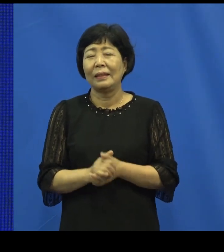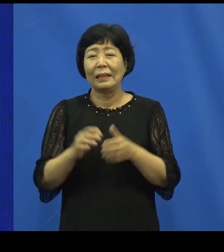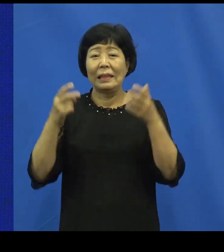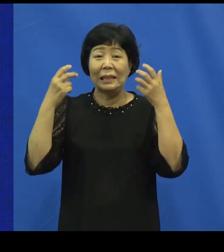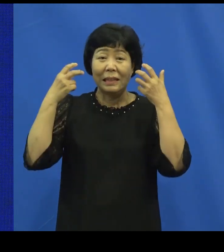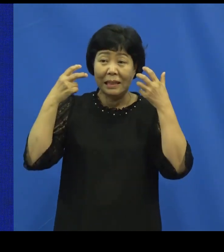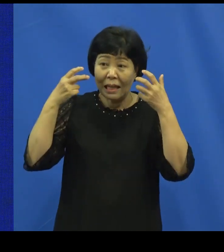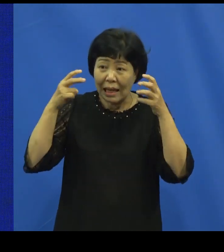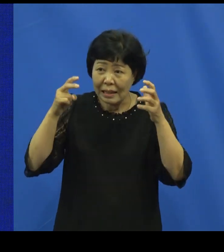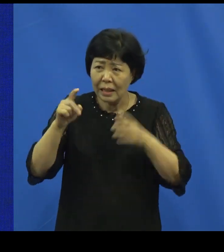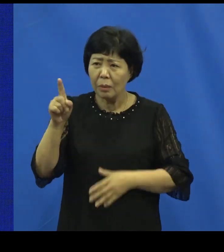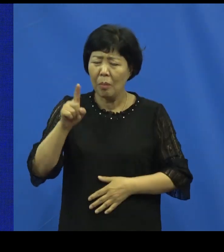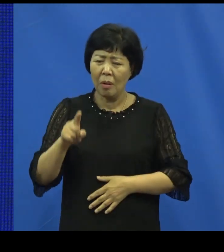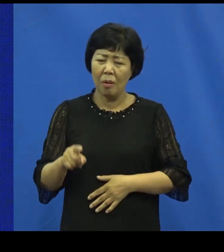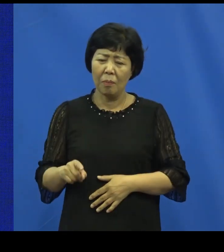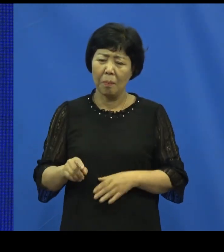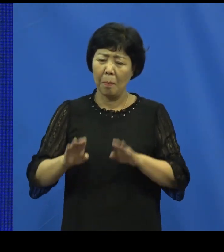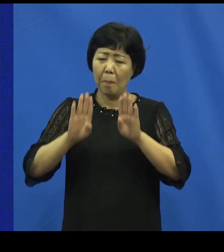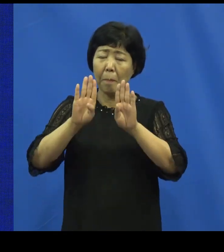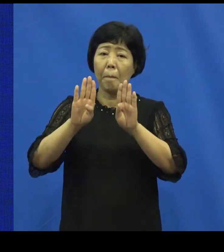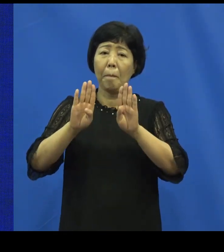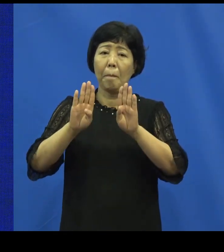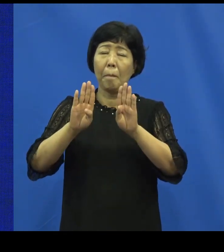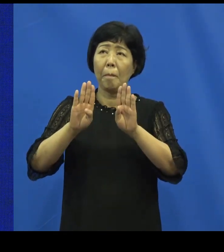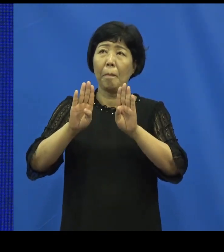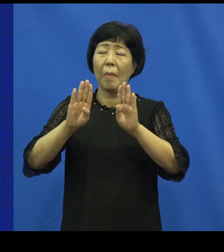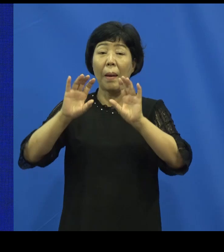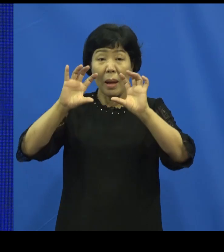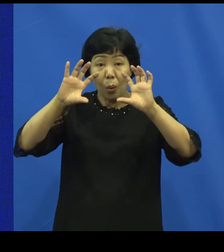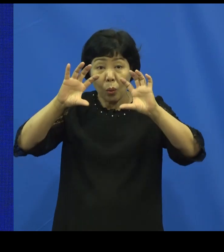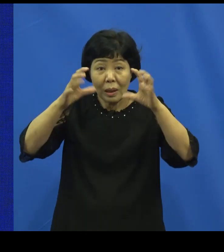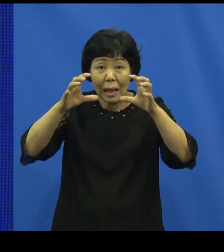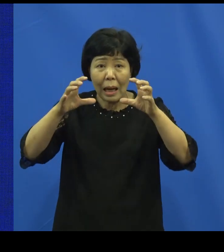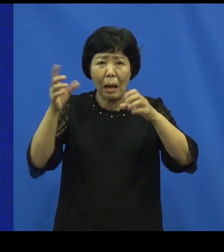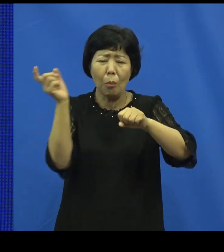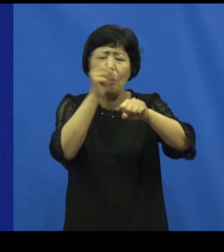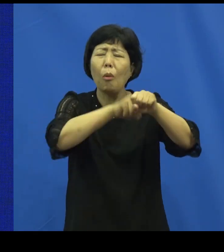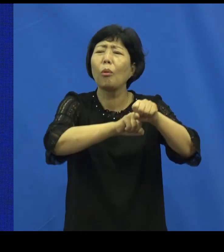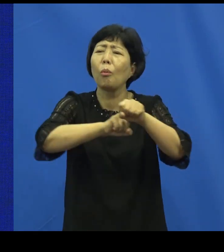다니엘은 바벨론의 포로로 붙잡혀갔습니다. 그때 나이가 14세.